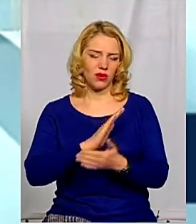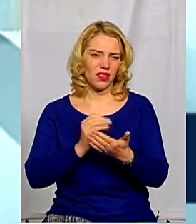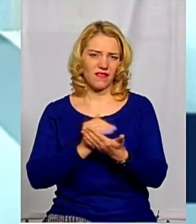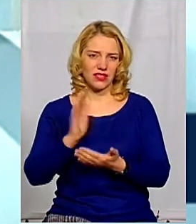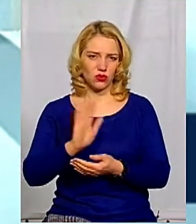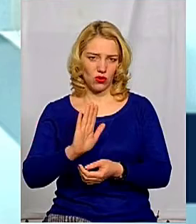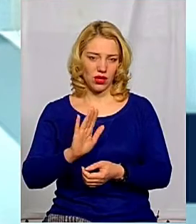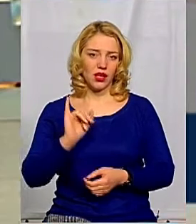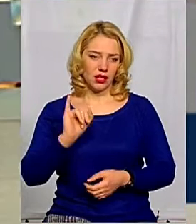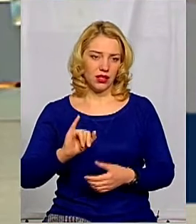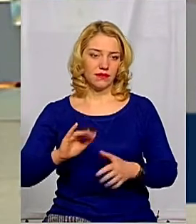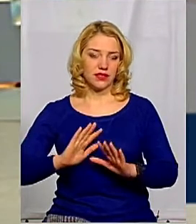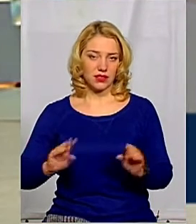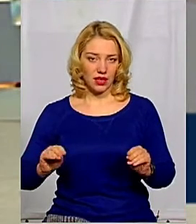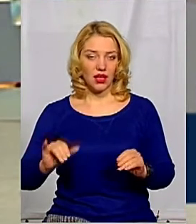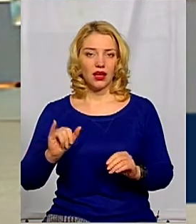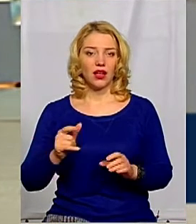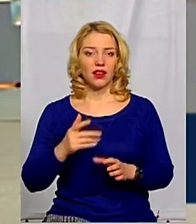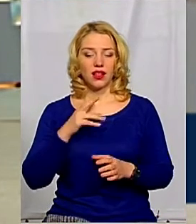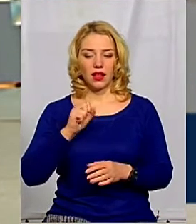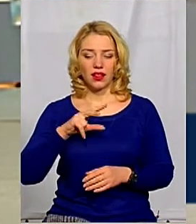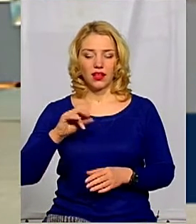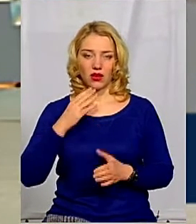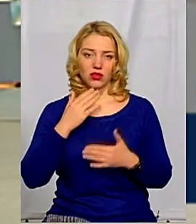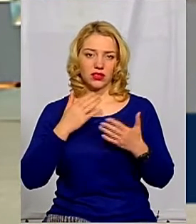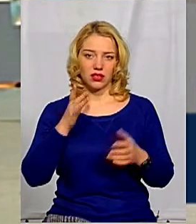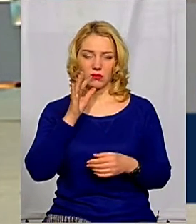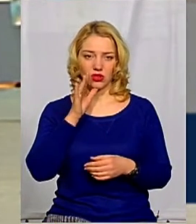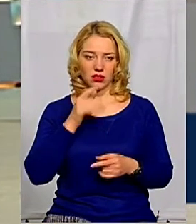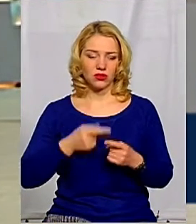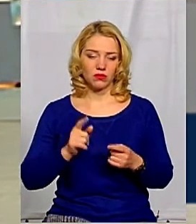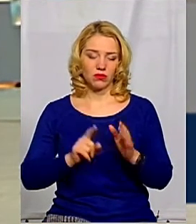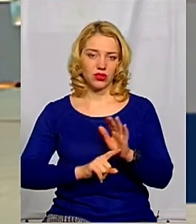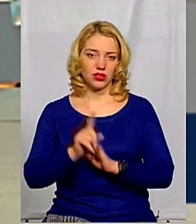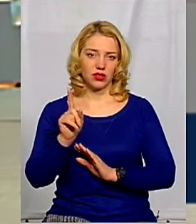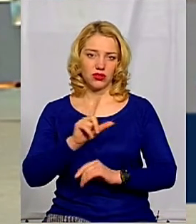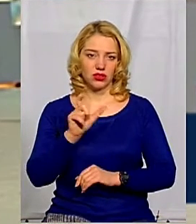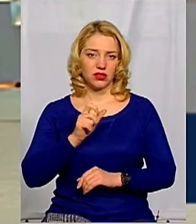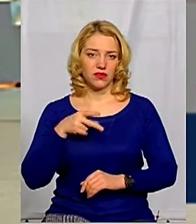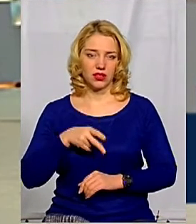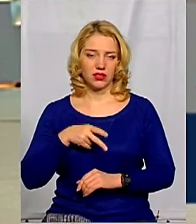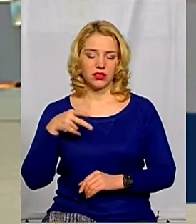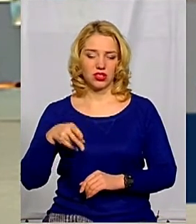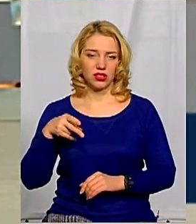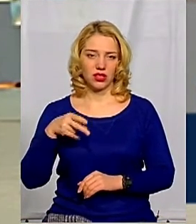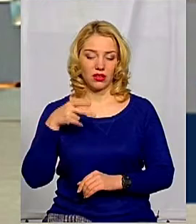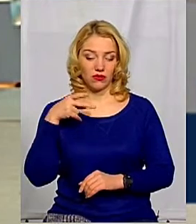все. Але останнім часом, починаючи з 2000-х